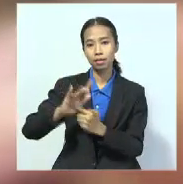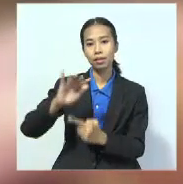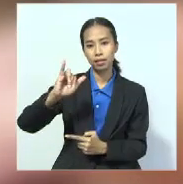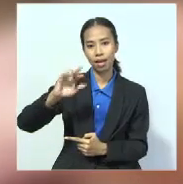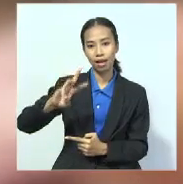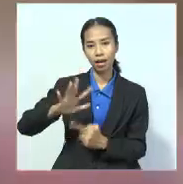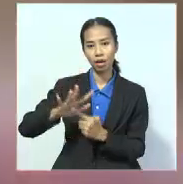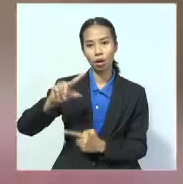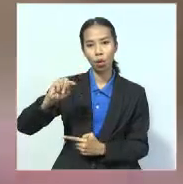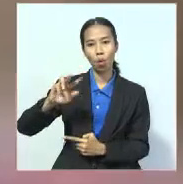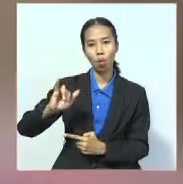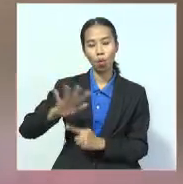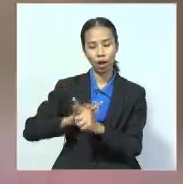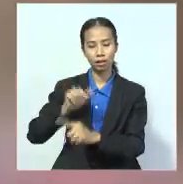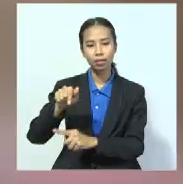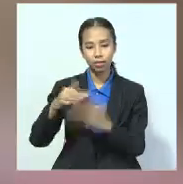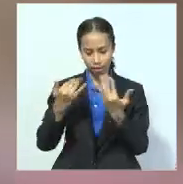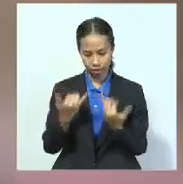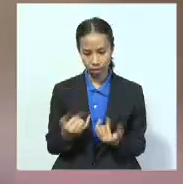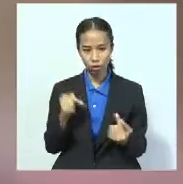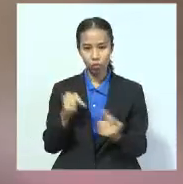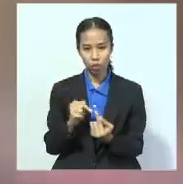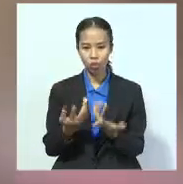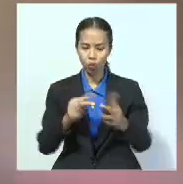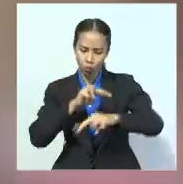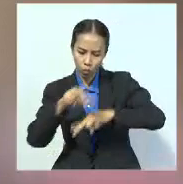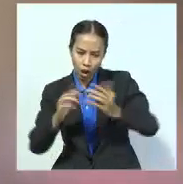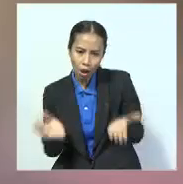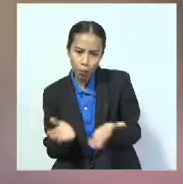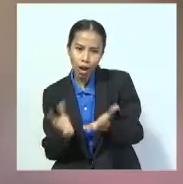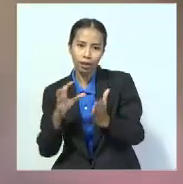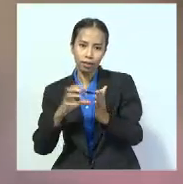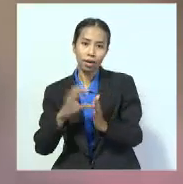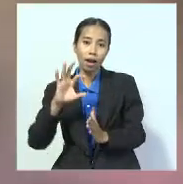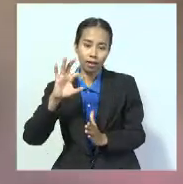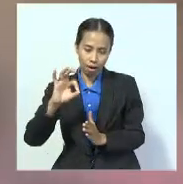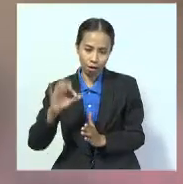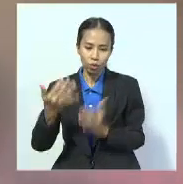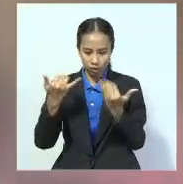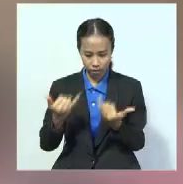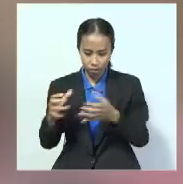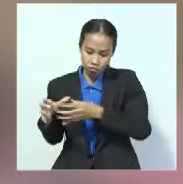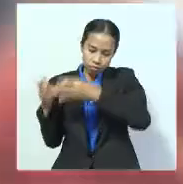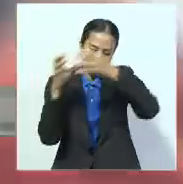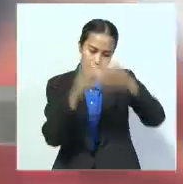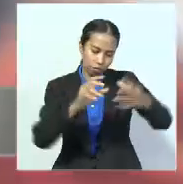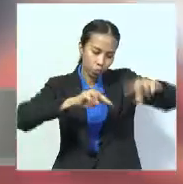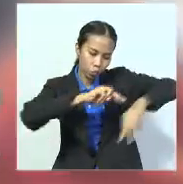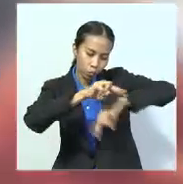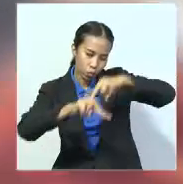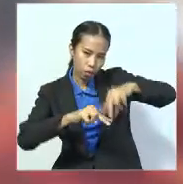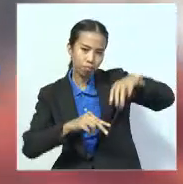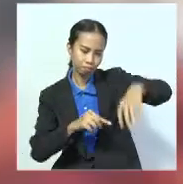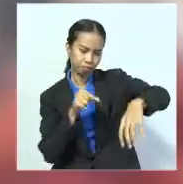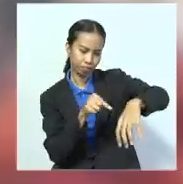รผู้อำนวยการสำนักบริหารพื้นที่อนุรักษ์ที่9อุบลราชธานีพร้อมคณะลงพื้นที่ไปค่ะตรวจสอบจุ